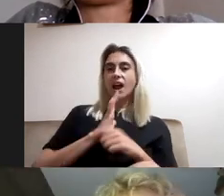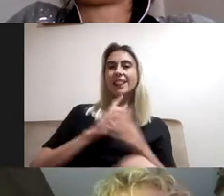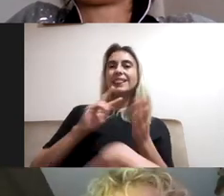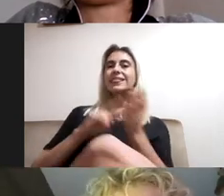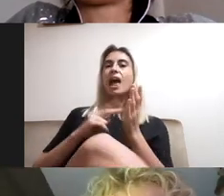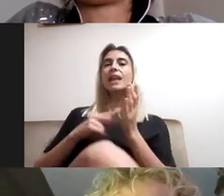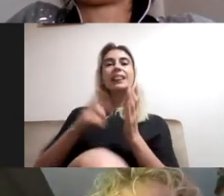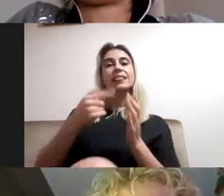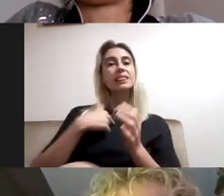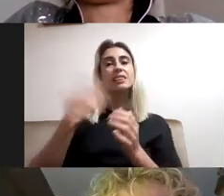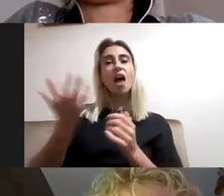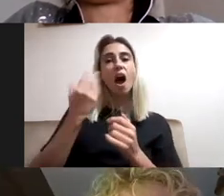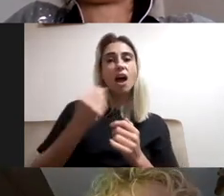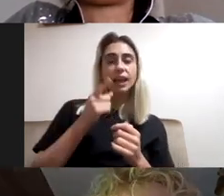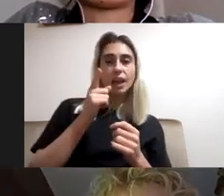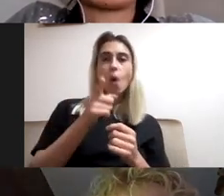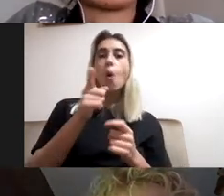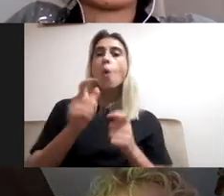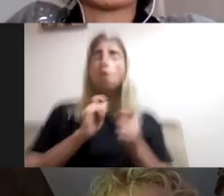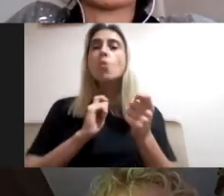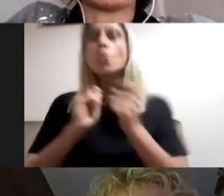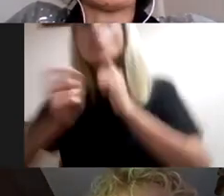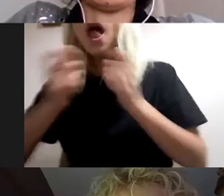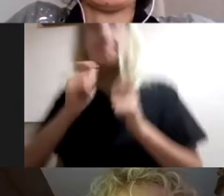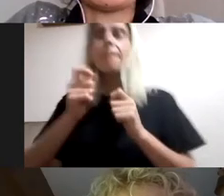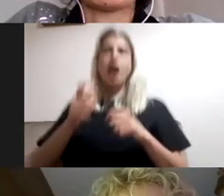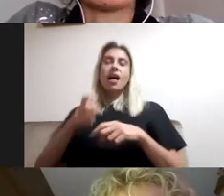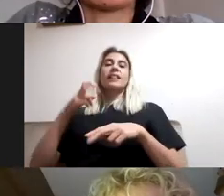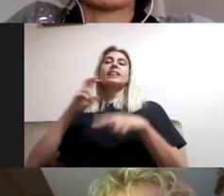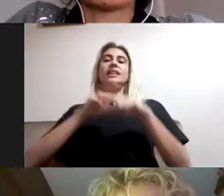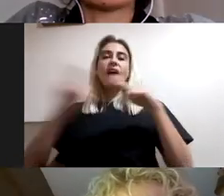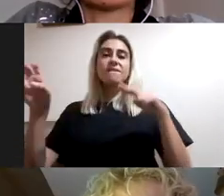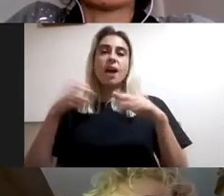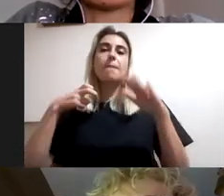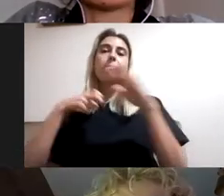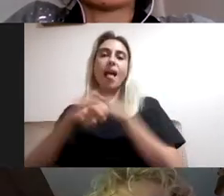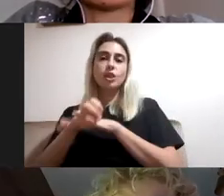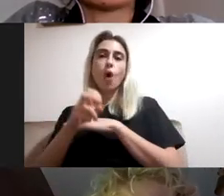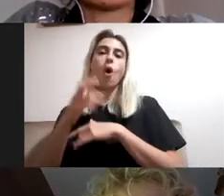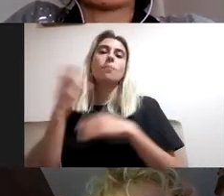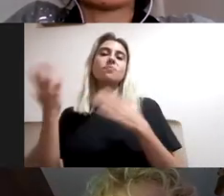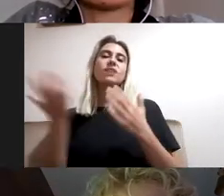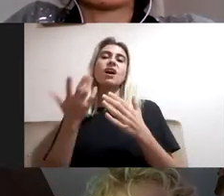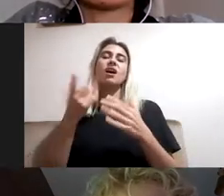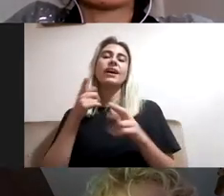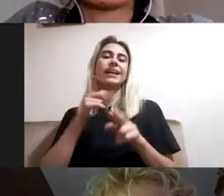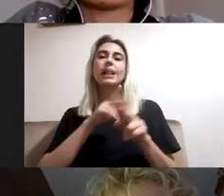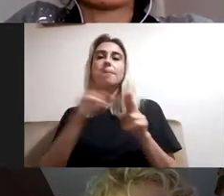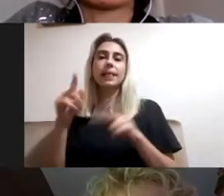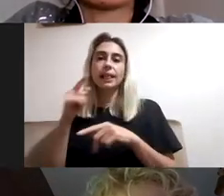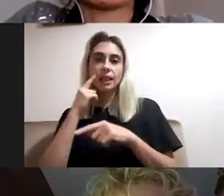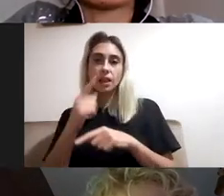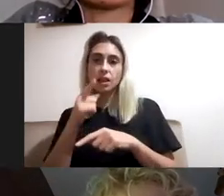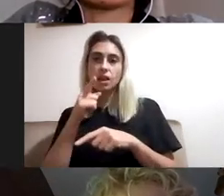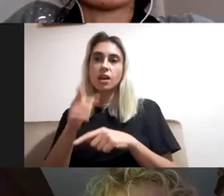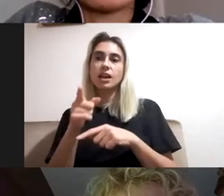benden daha iyisindir bu konularda. O uygulamaya tramvaydan, metrodan, işte bir takım RFID gibi çeşitli alıcı